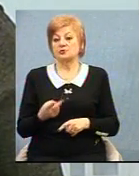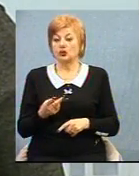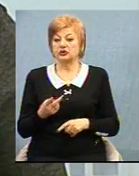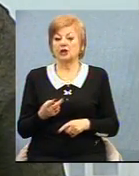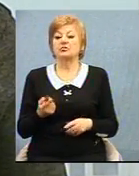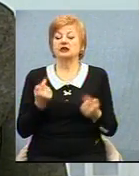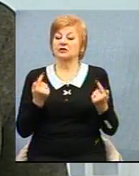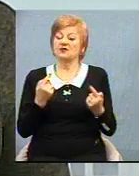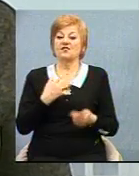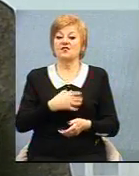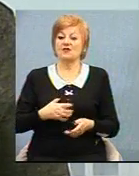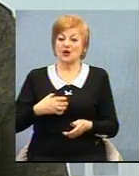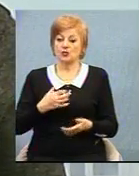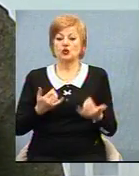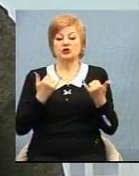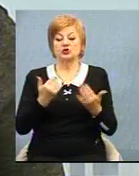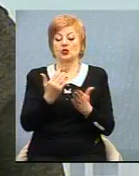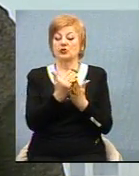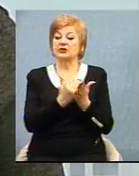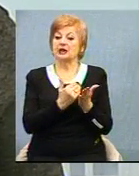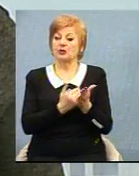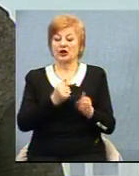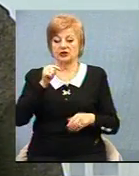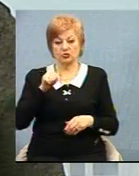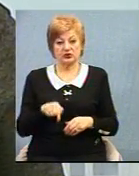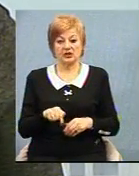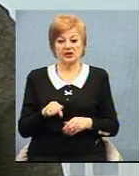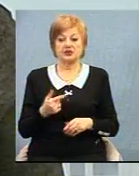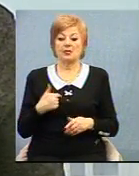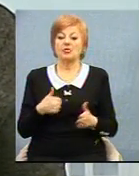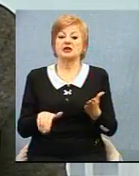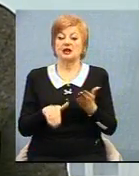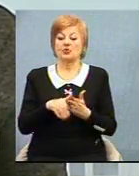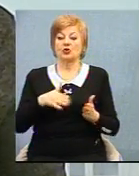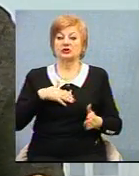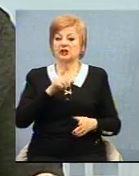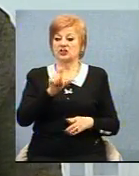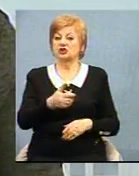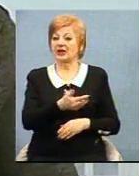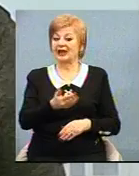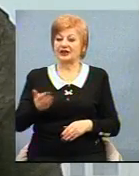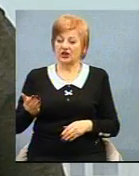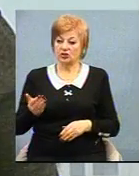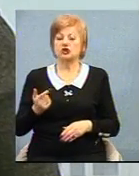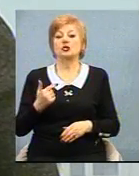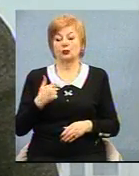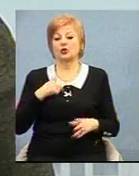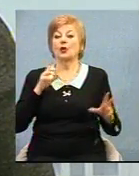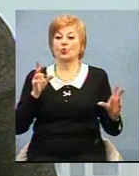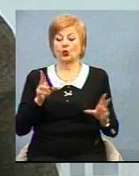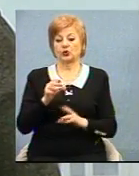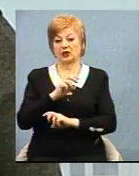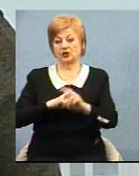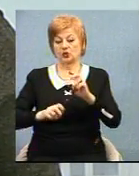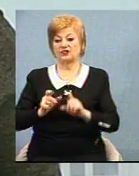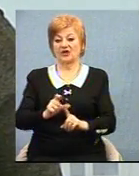Ось такі глобальні питання сьогодні на порядку денному відкритій студії, я сподіваюся, за допомоги наших експертів і глядачів нам вдасться відшукати